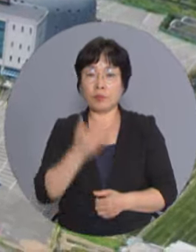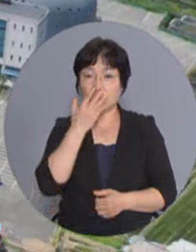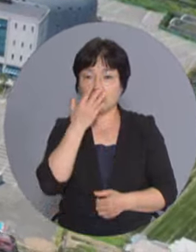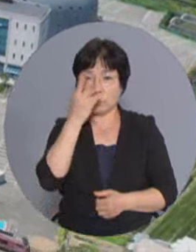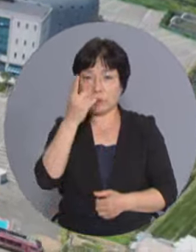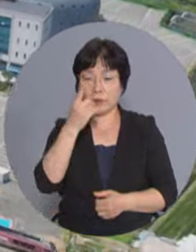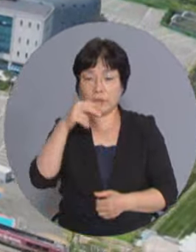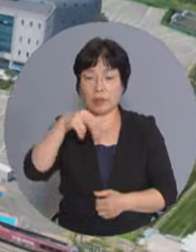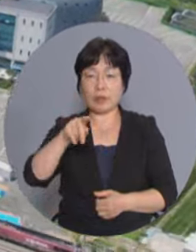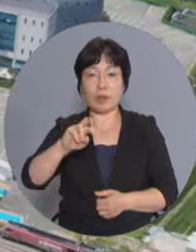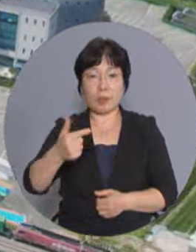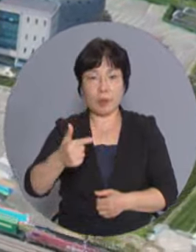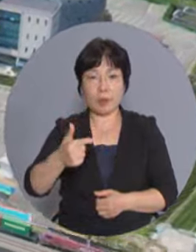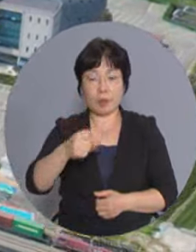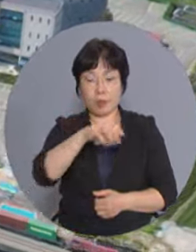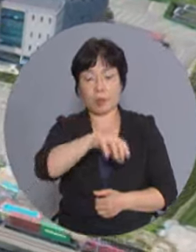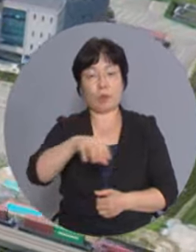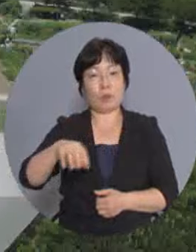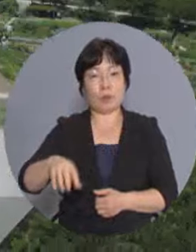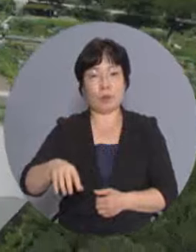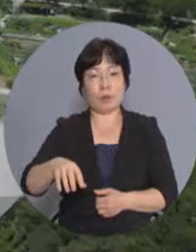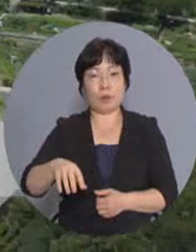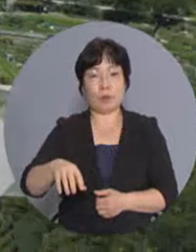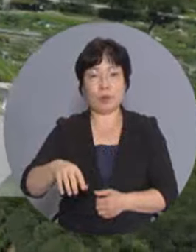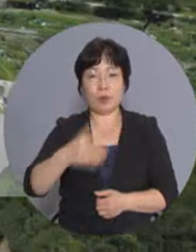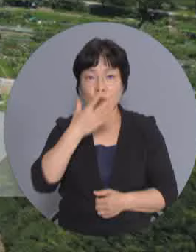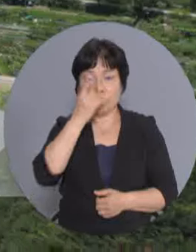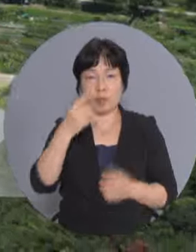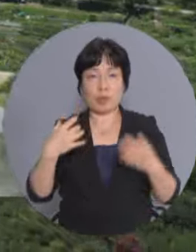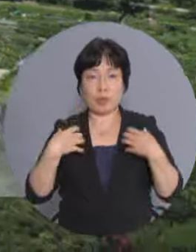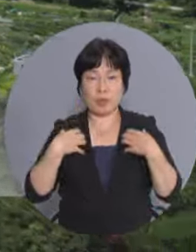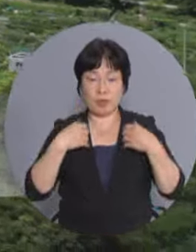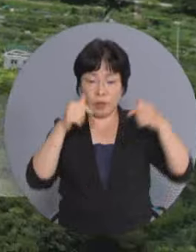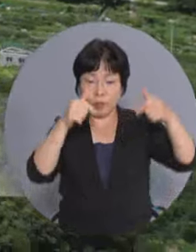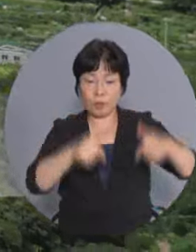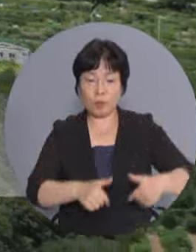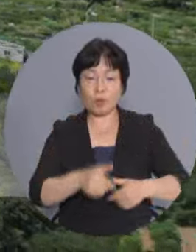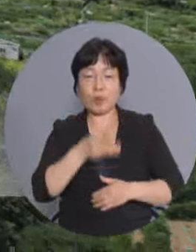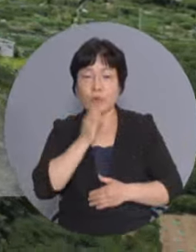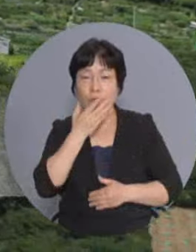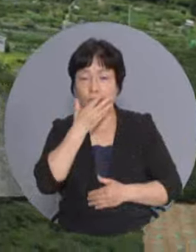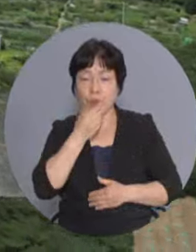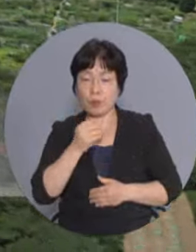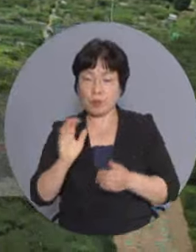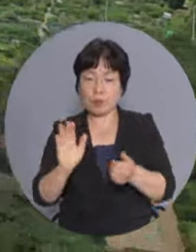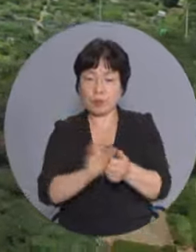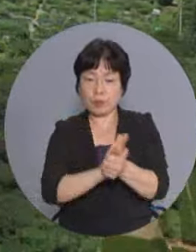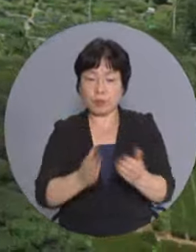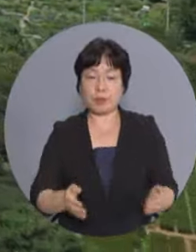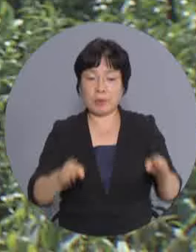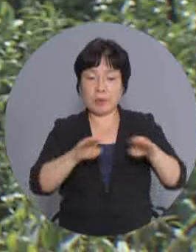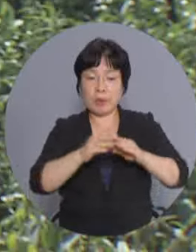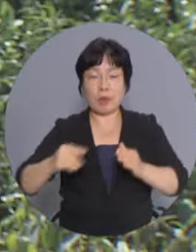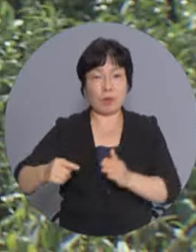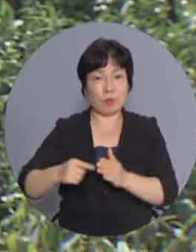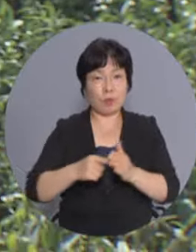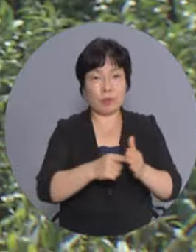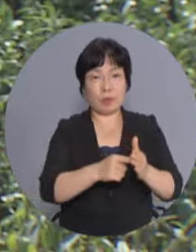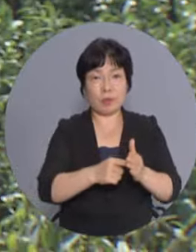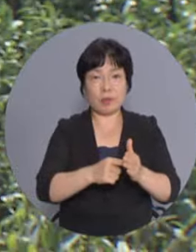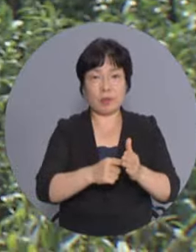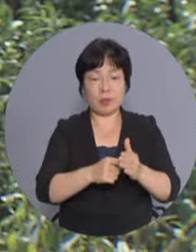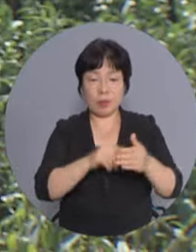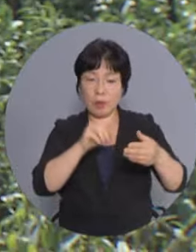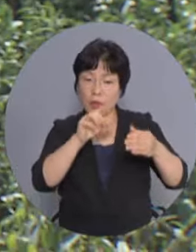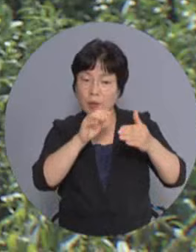순천시 서면 선평리 일대입니다. 순천시가 북부 노인복지타운 건립을 추진 중입니다. 이름은